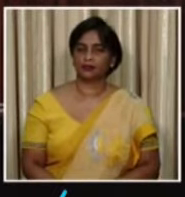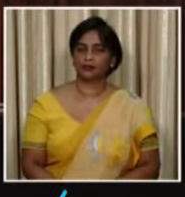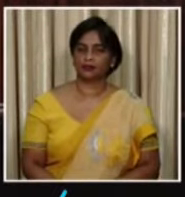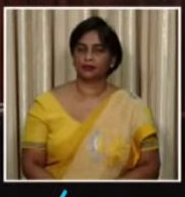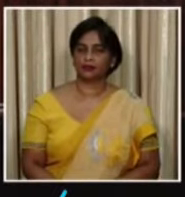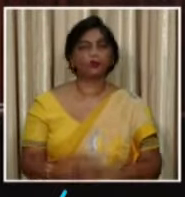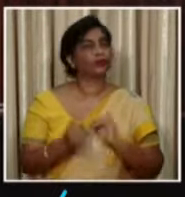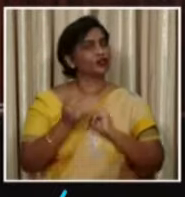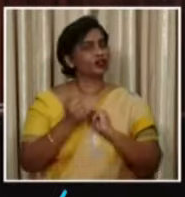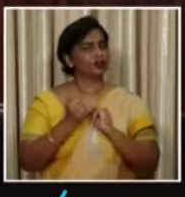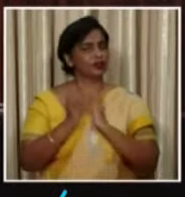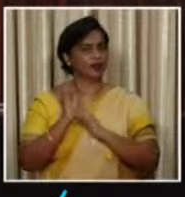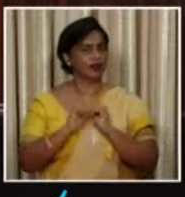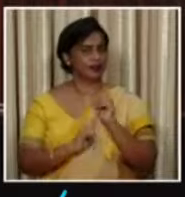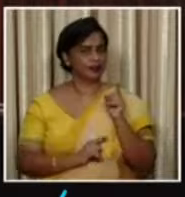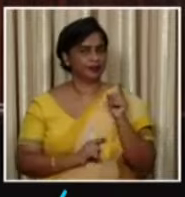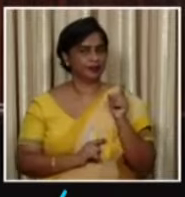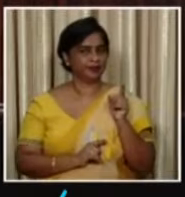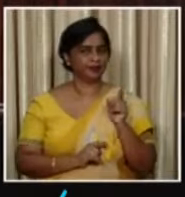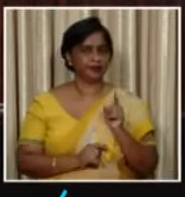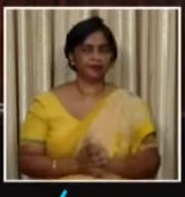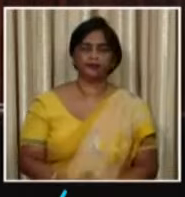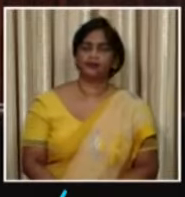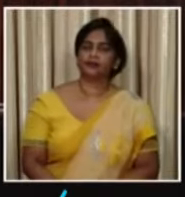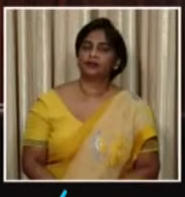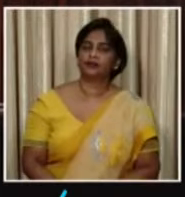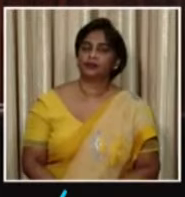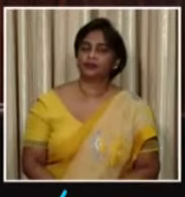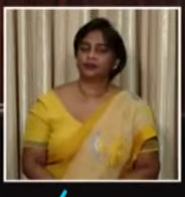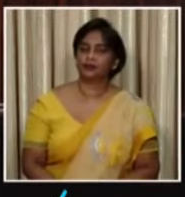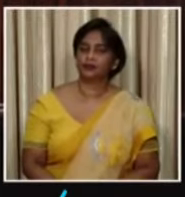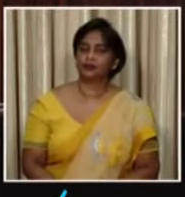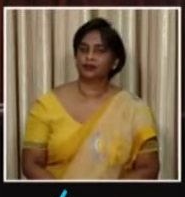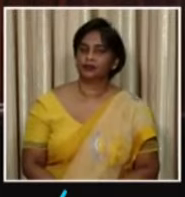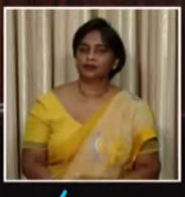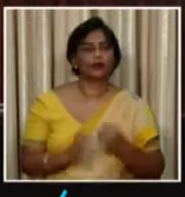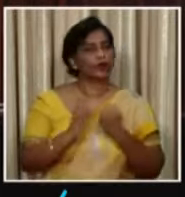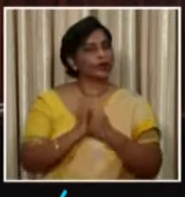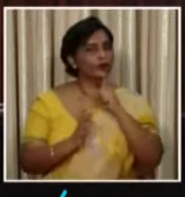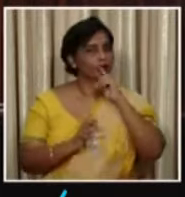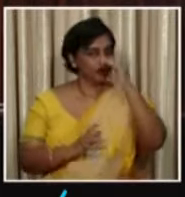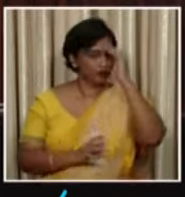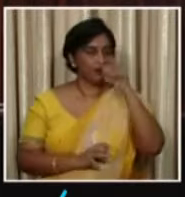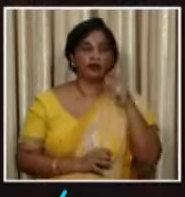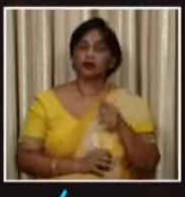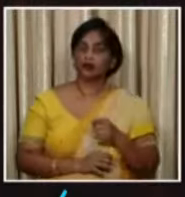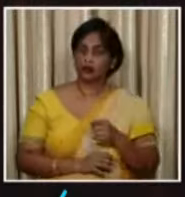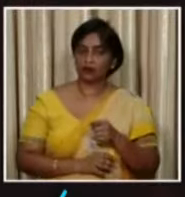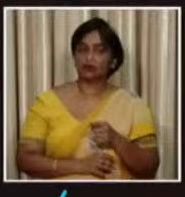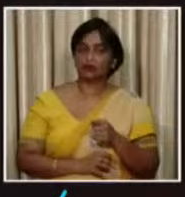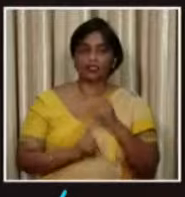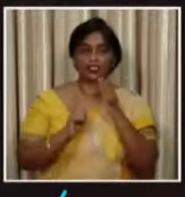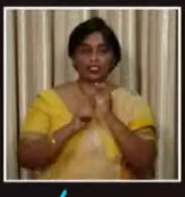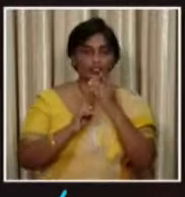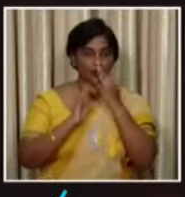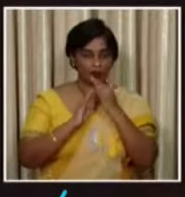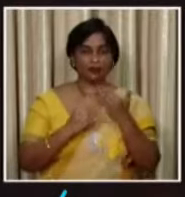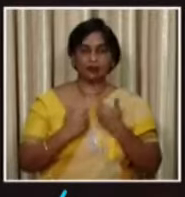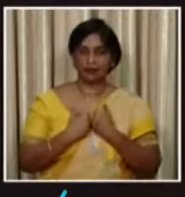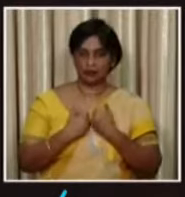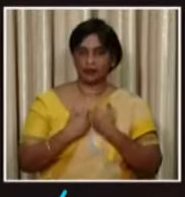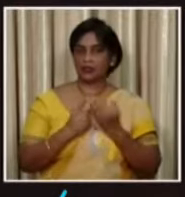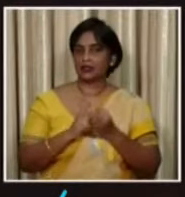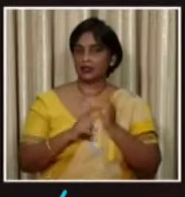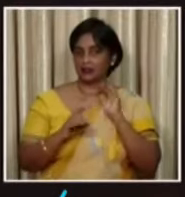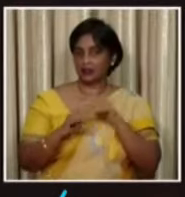සුමිත රාජ්‍යවන්තුමා. ගරු කථානායකතුමනි, ඒ විරත්න විද්‍යාලයේ මම